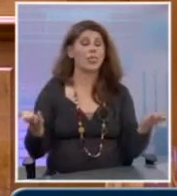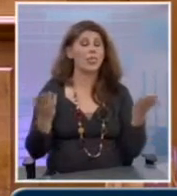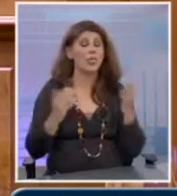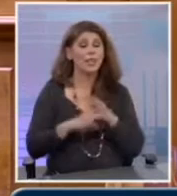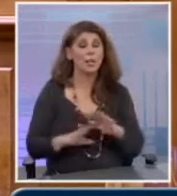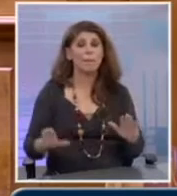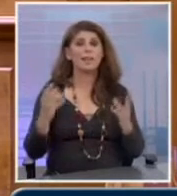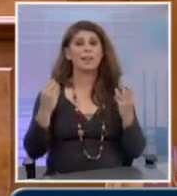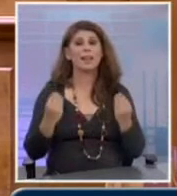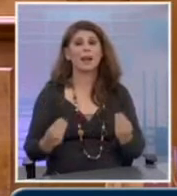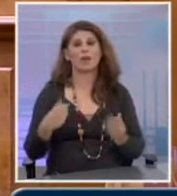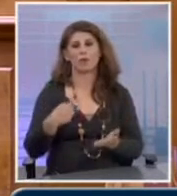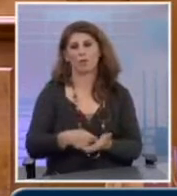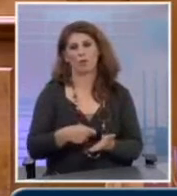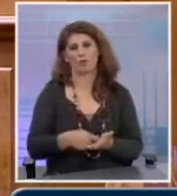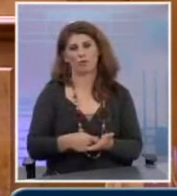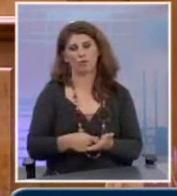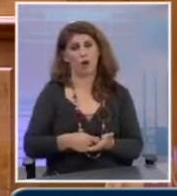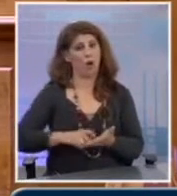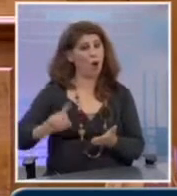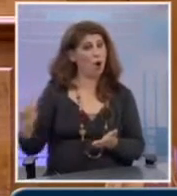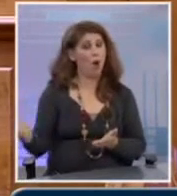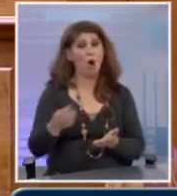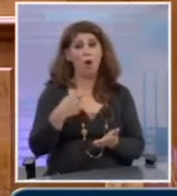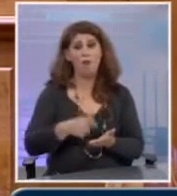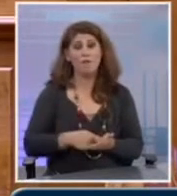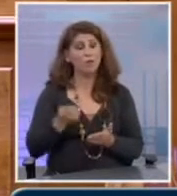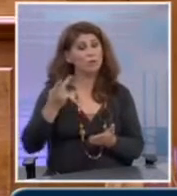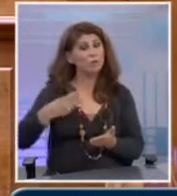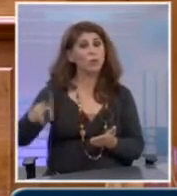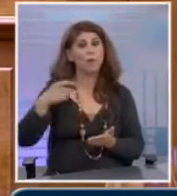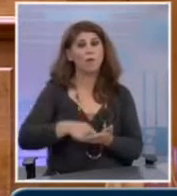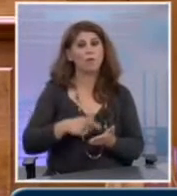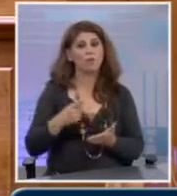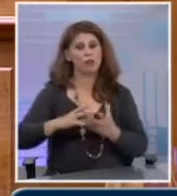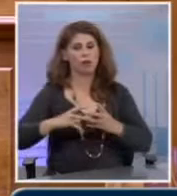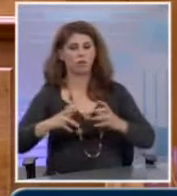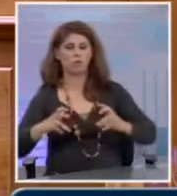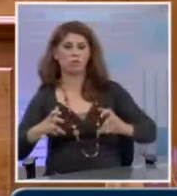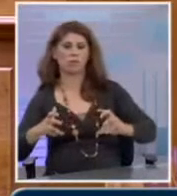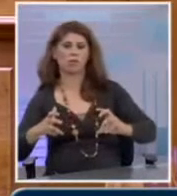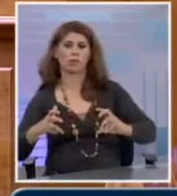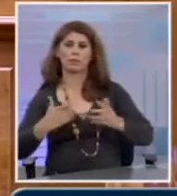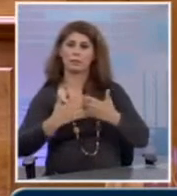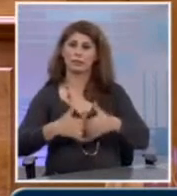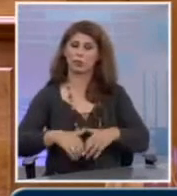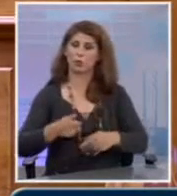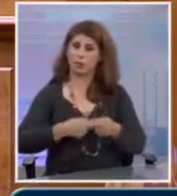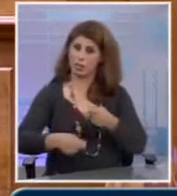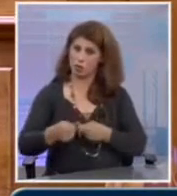Δεν υπάρχει καλός φόρος. Όλοι οι φόροι, οι περισσότεροι φόροι, αποτελούν στρεβλώσεις στη λειτουργία της